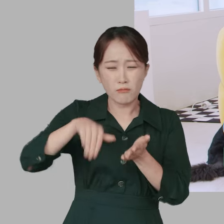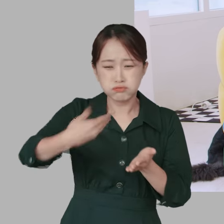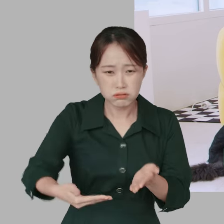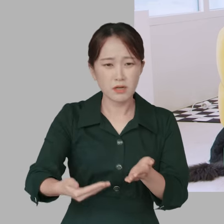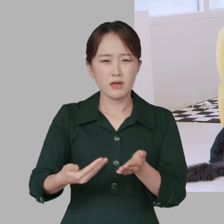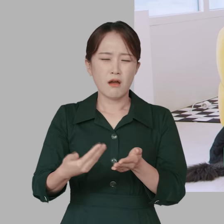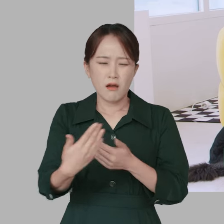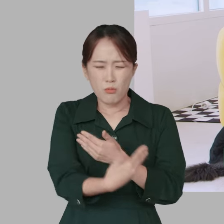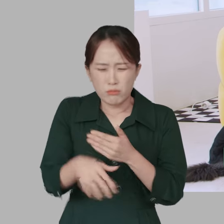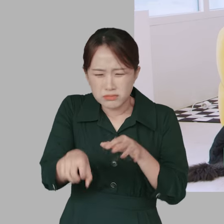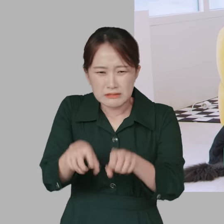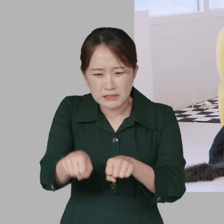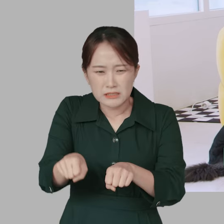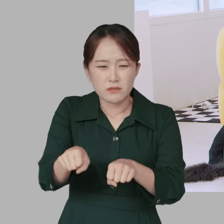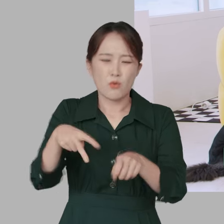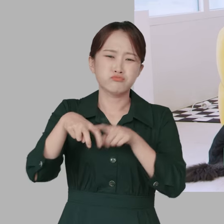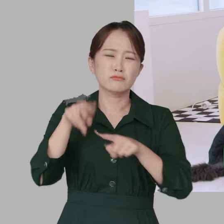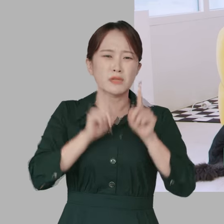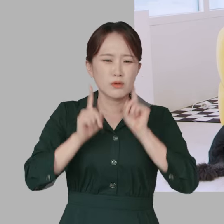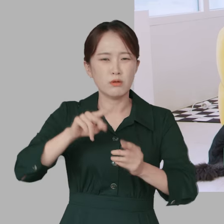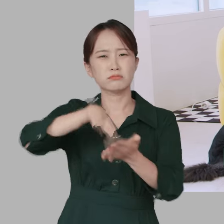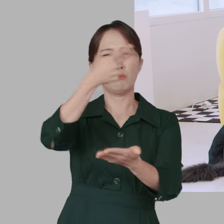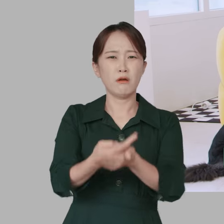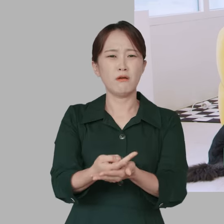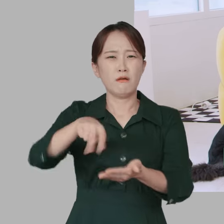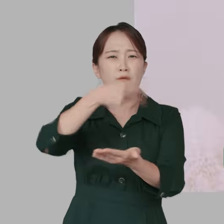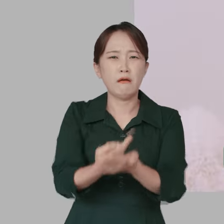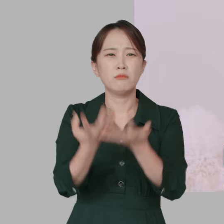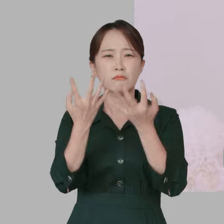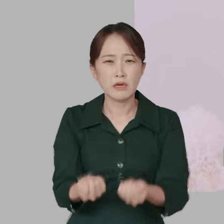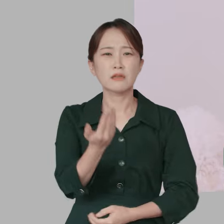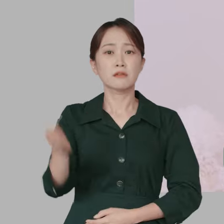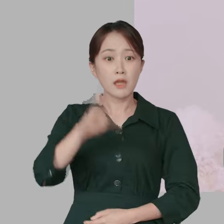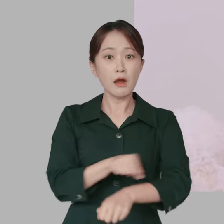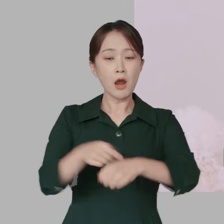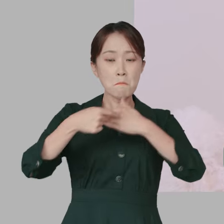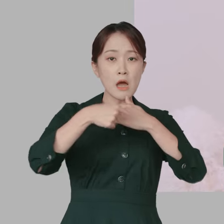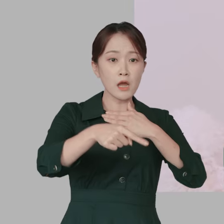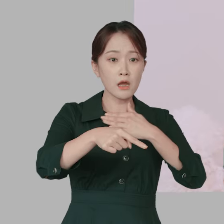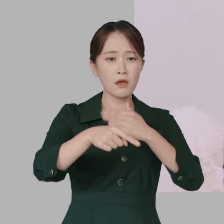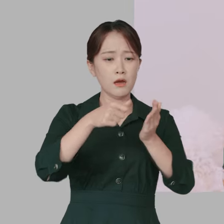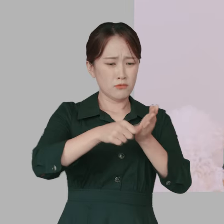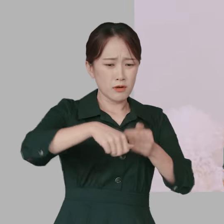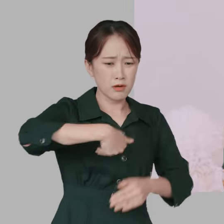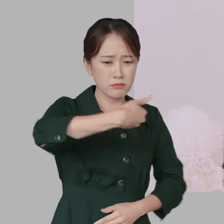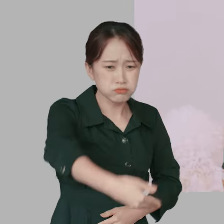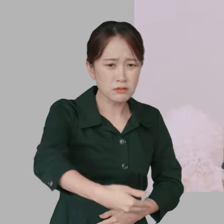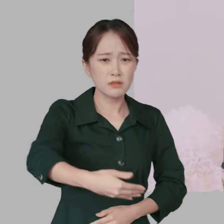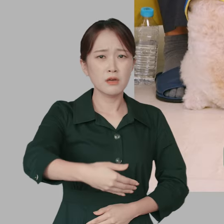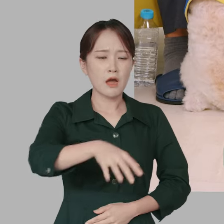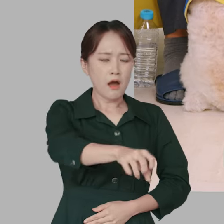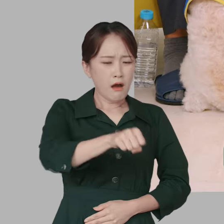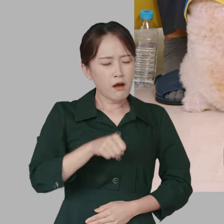꼬꾸라지면서 무릎도 다치고 넘어지는 일도 많았는데 특히 밖에서 떨어진 거를